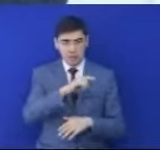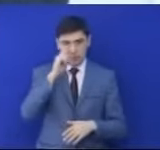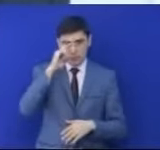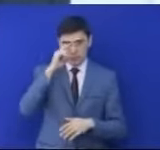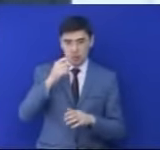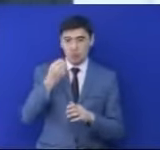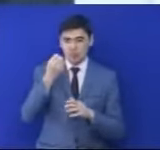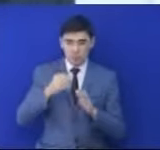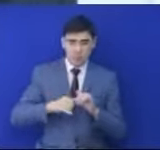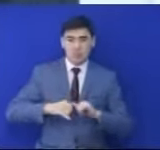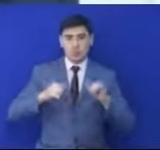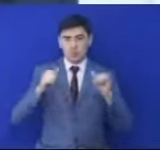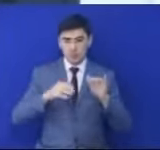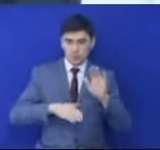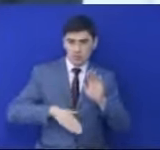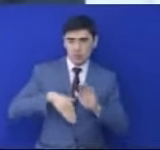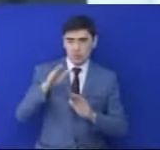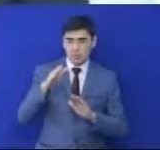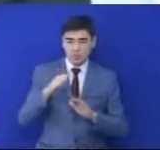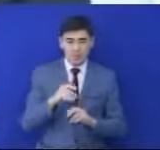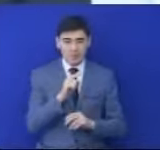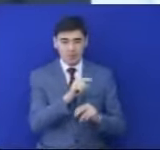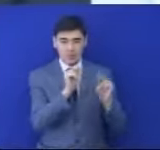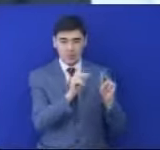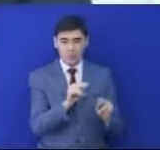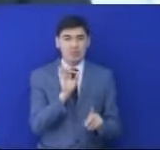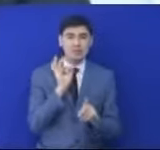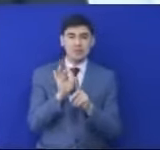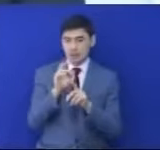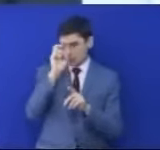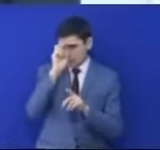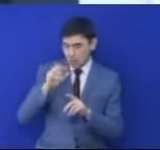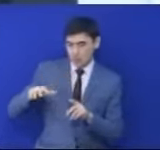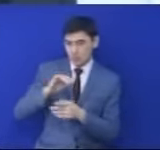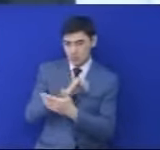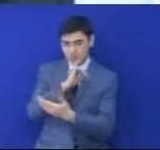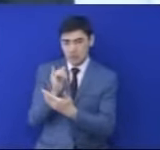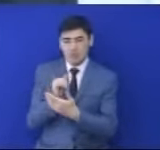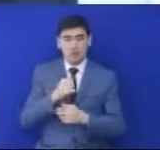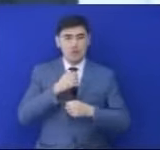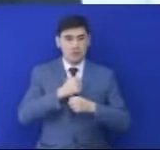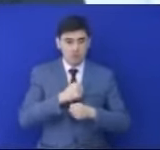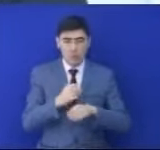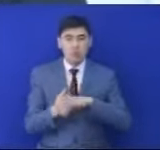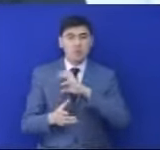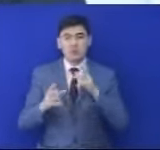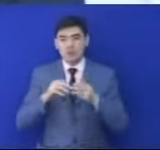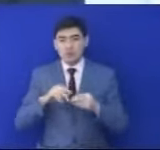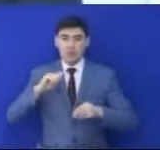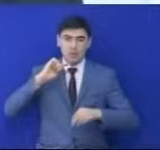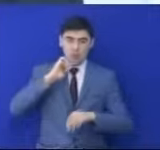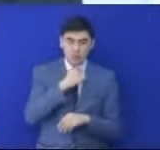азаматтарды оқытып, өзімізге, елімізге қызмет жасайтындай жасасақ, онда біздің болашағымыз экономикамызда